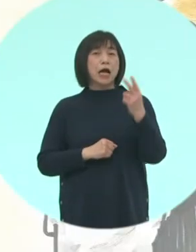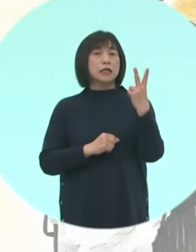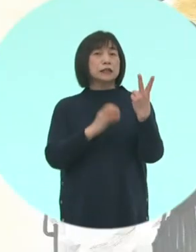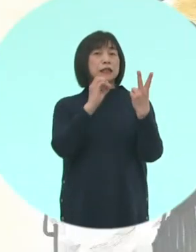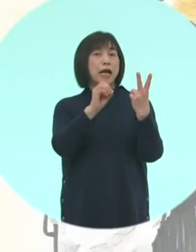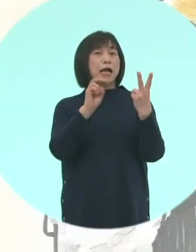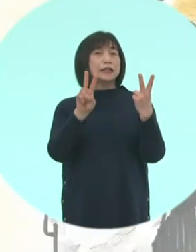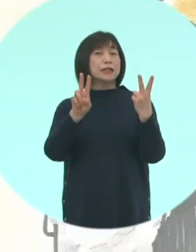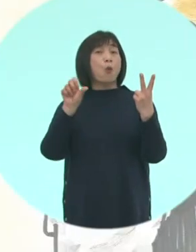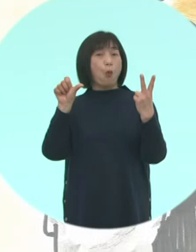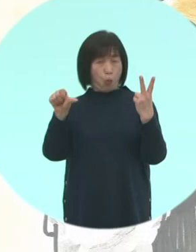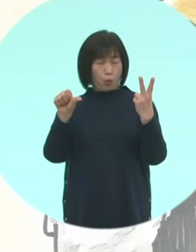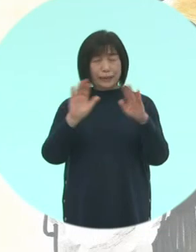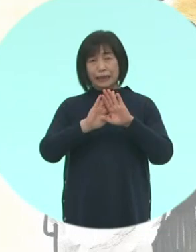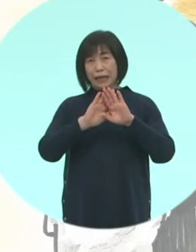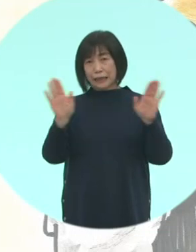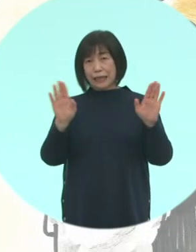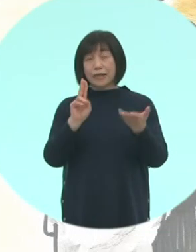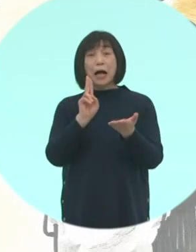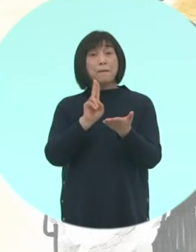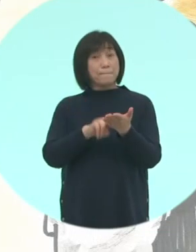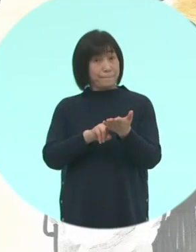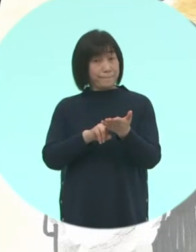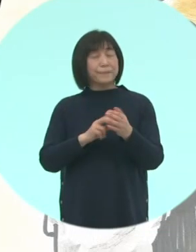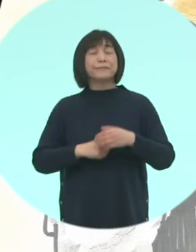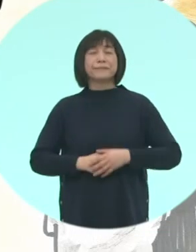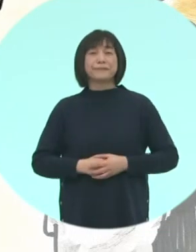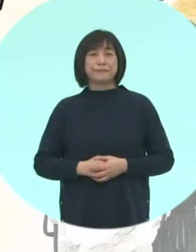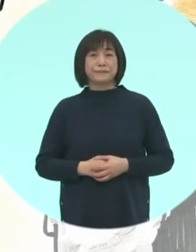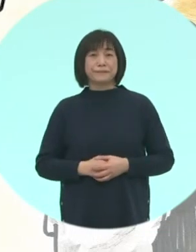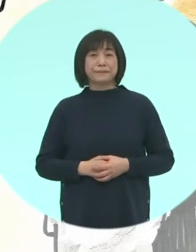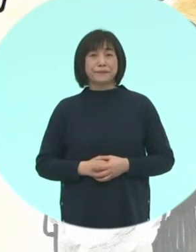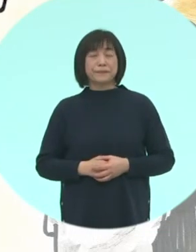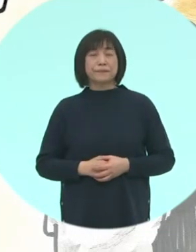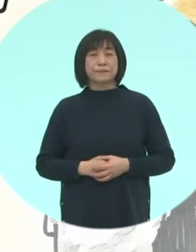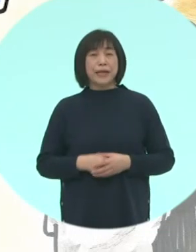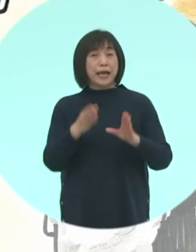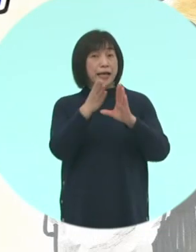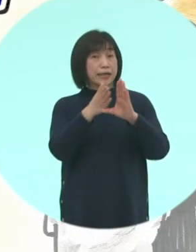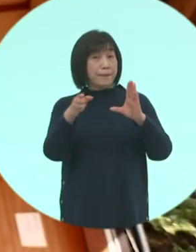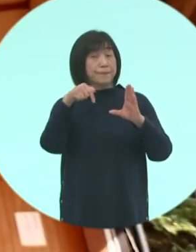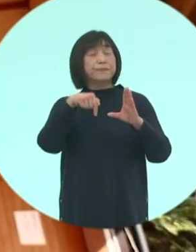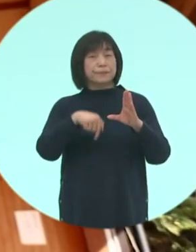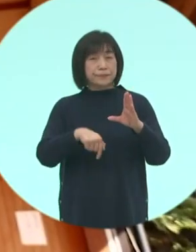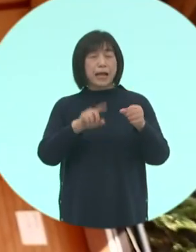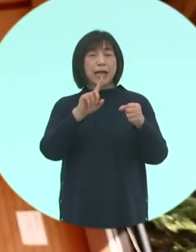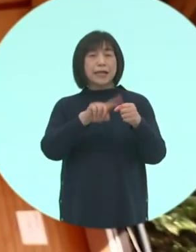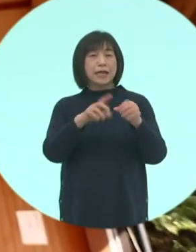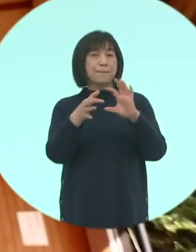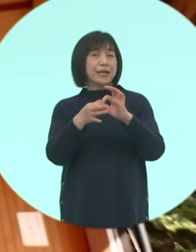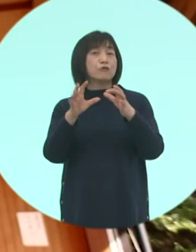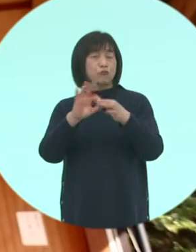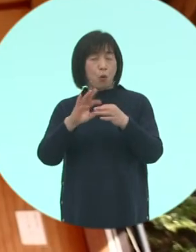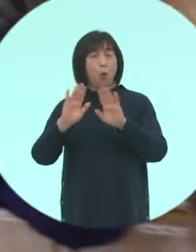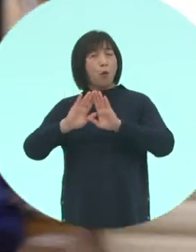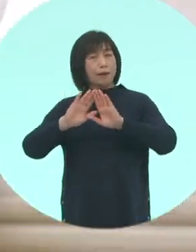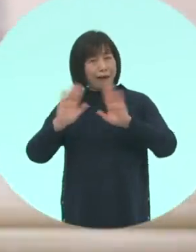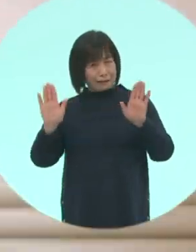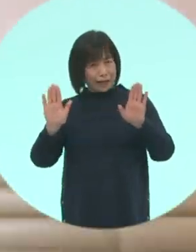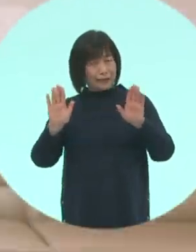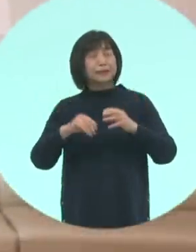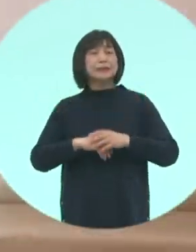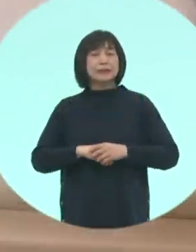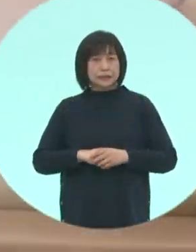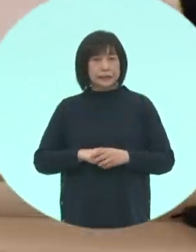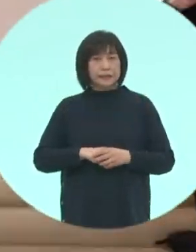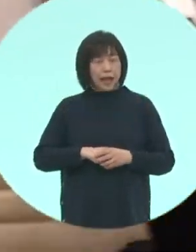2025年の開催が決定したのです。県では年輪ピックの開催やミナレク